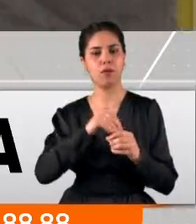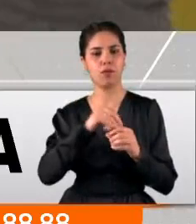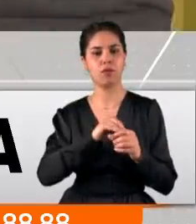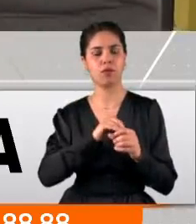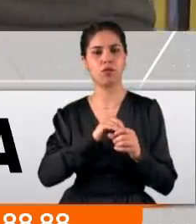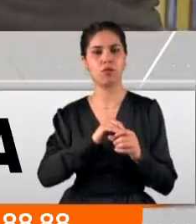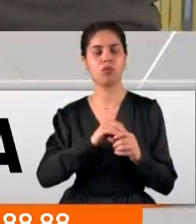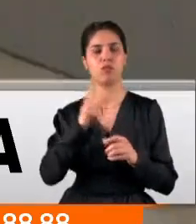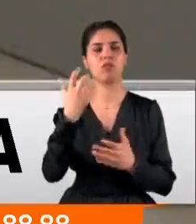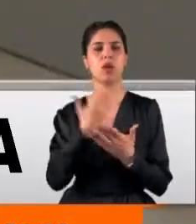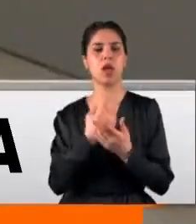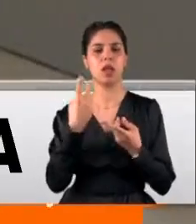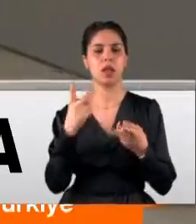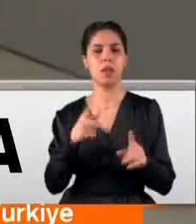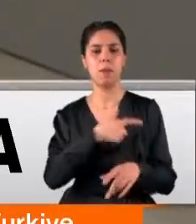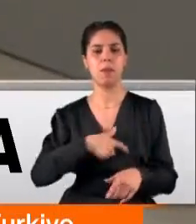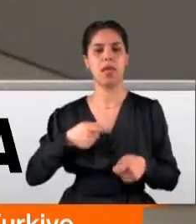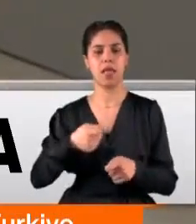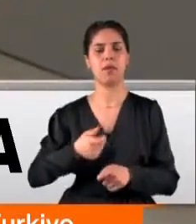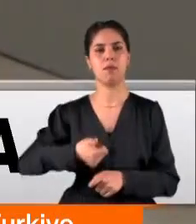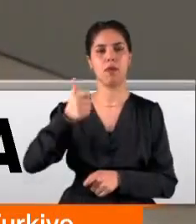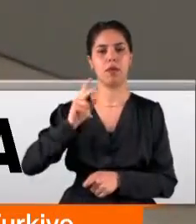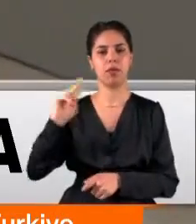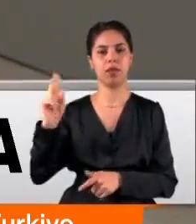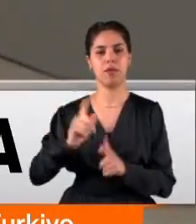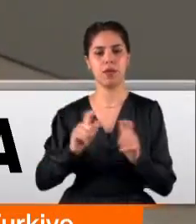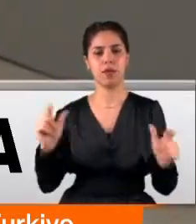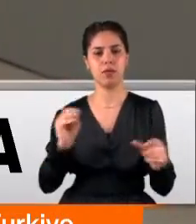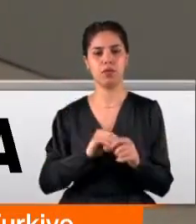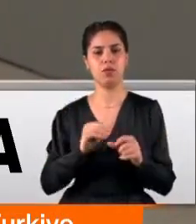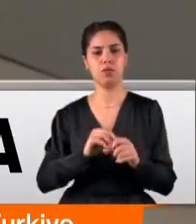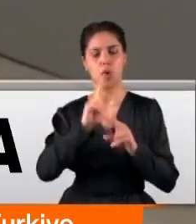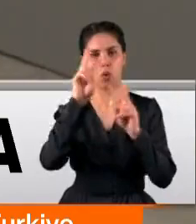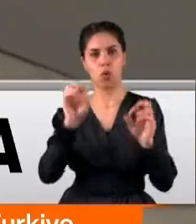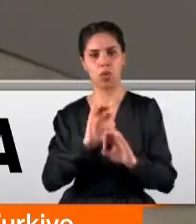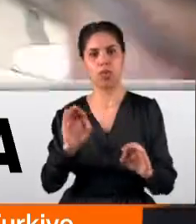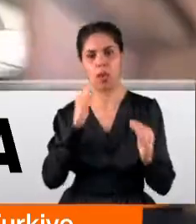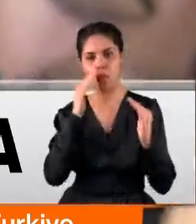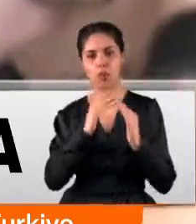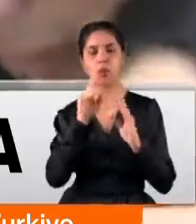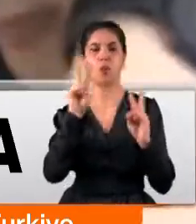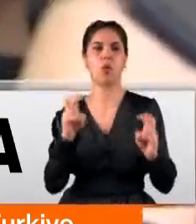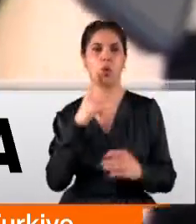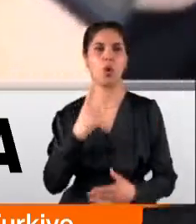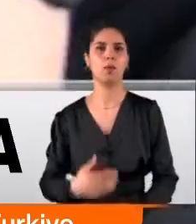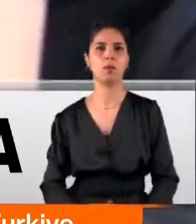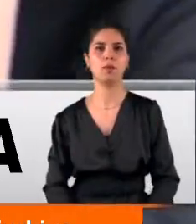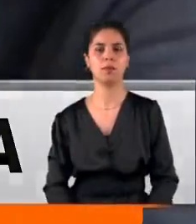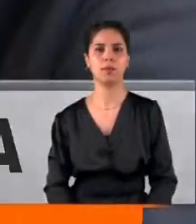mağazalarından indirilebiliyor Milli Eğitim Bakanlığı tarafından geliştirildiği için hani Müfredata daha uygun konu olarak